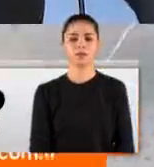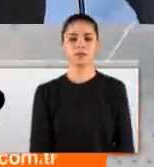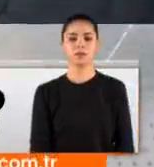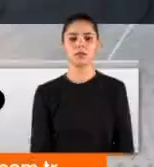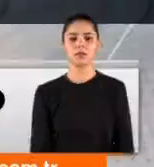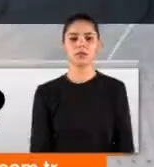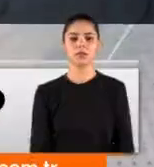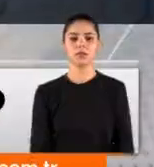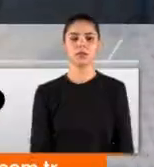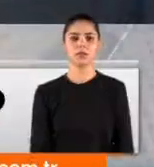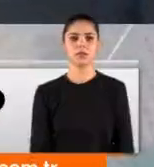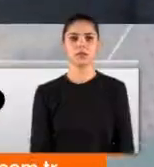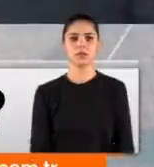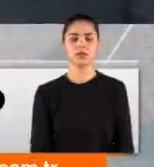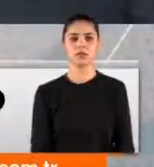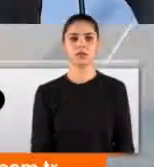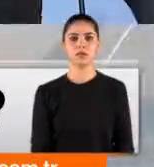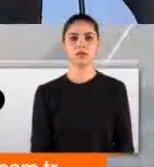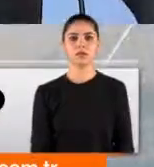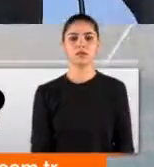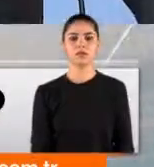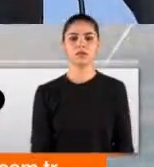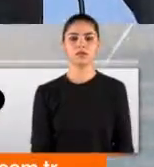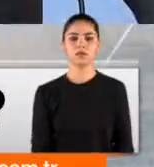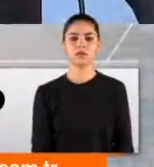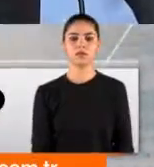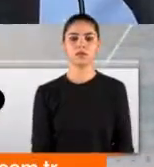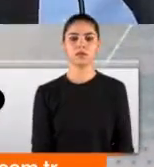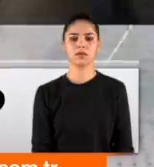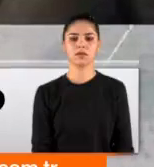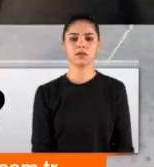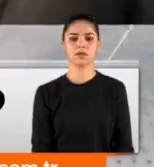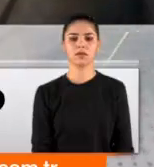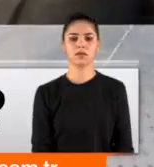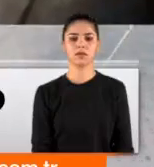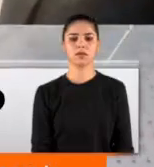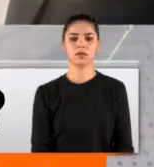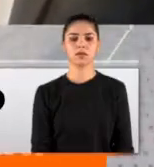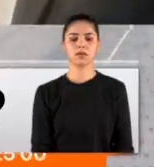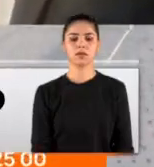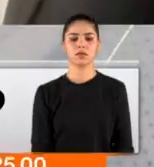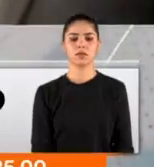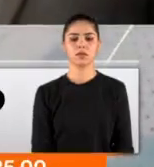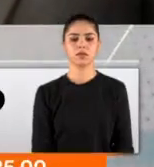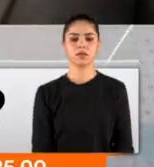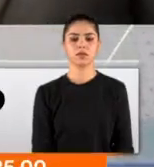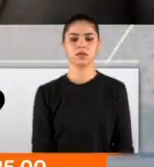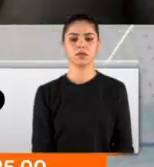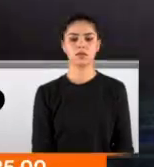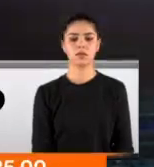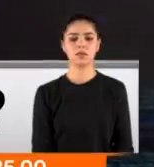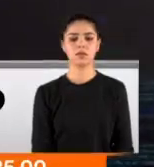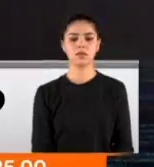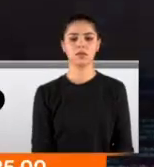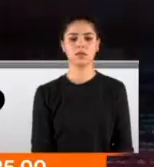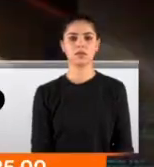Diyor ki taziyede bulunmak için aileyi aradım. Topu topu 1,5 dakika konuştum. Babaya sordum bunu. Baba iddianın doğru olduğunu